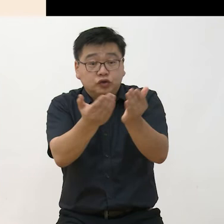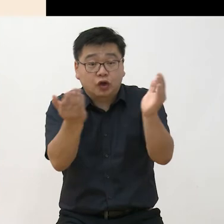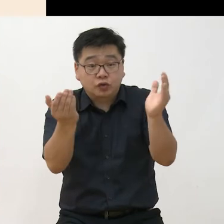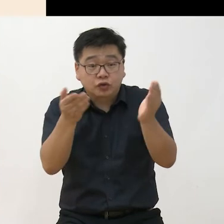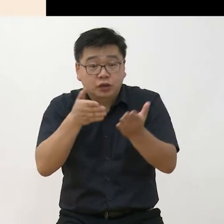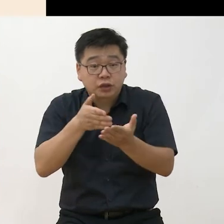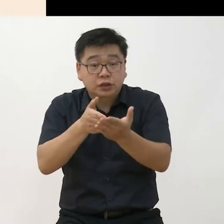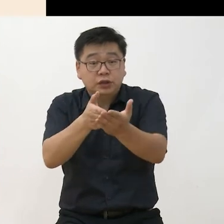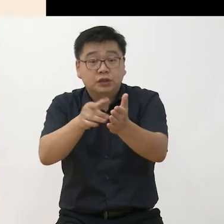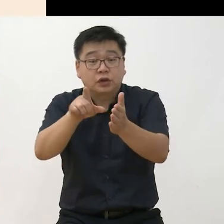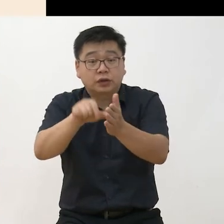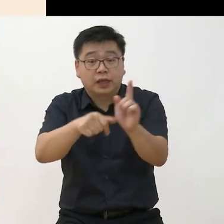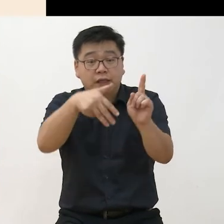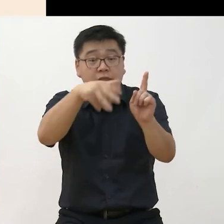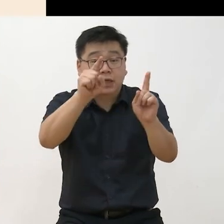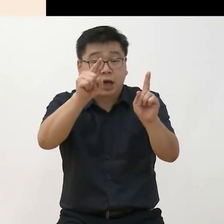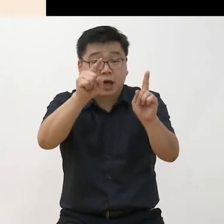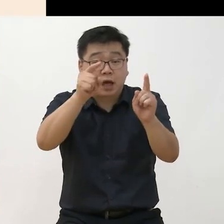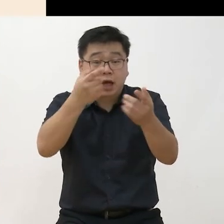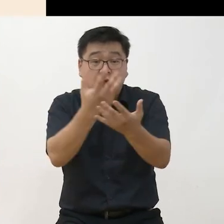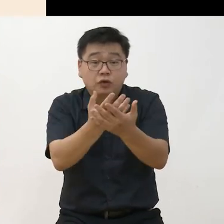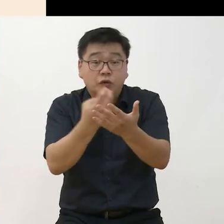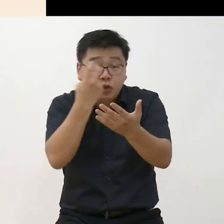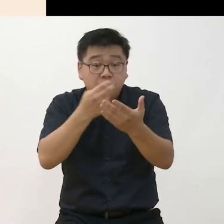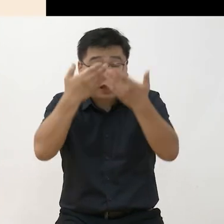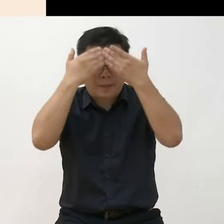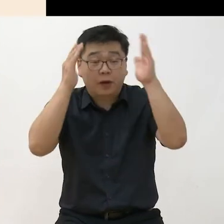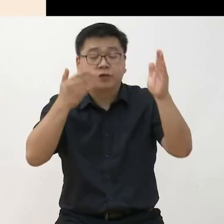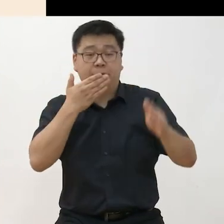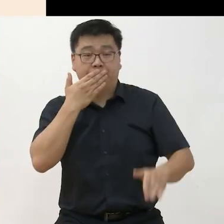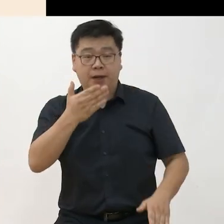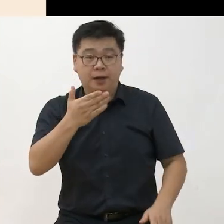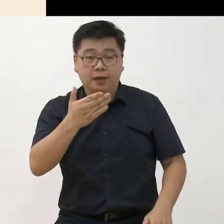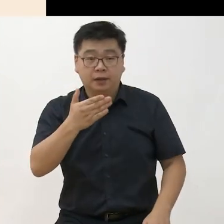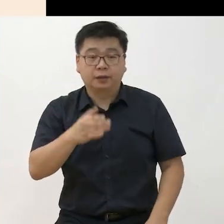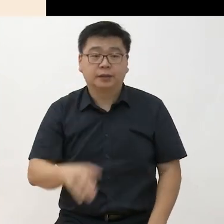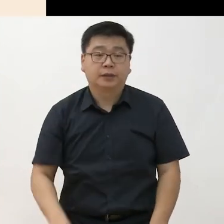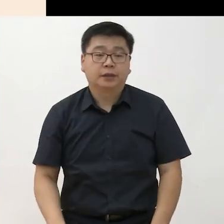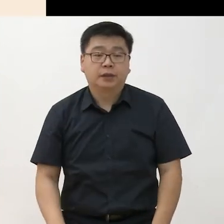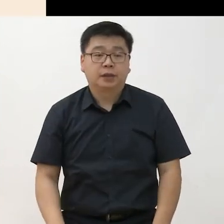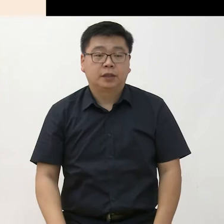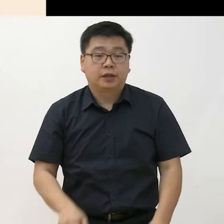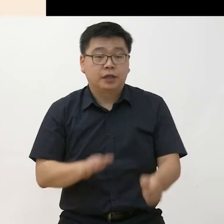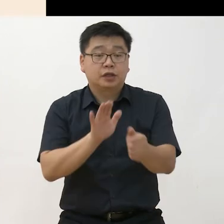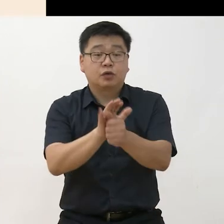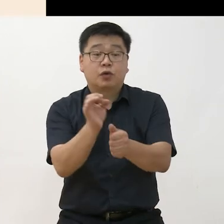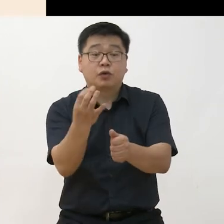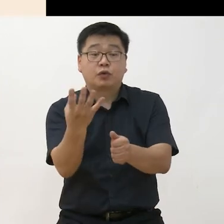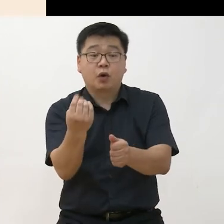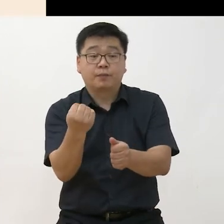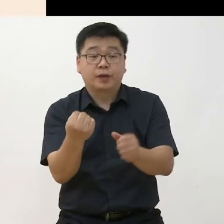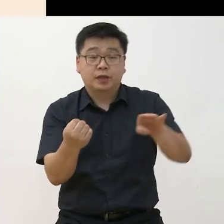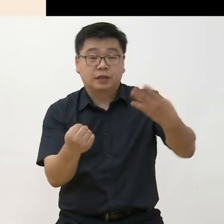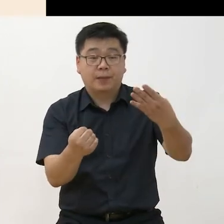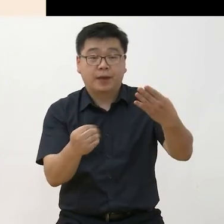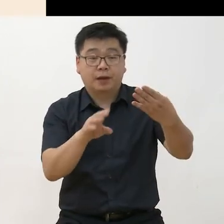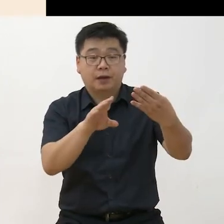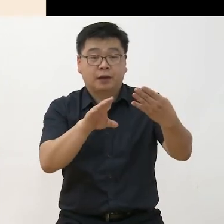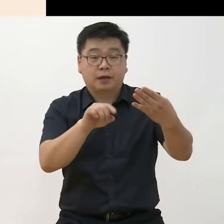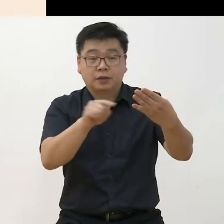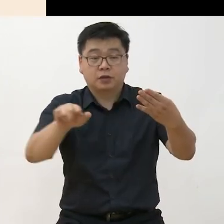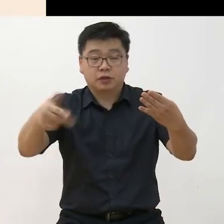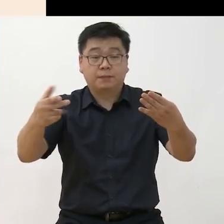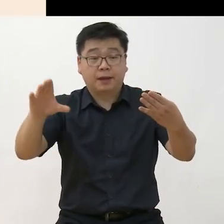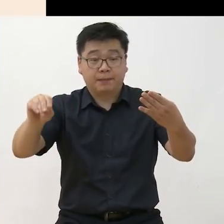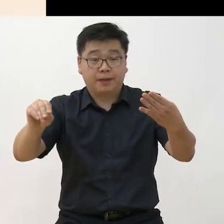시 1차 서류 심의가 면제가 됩니다. 이 부분은 꼭 참고를 해주셨으면 좋겠고요. 지원 규모는 400만 원에서 700만